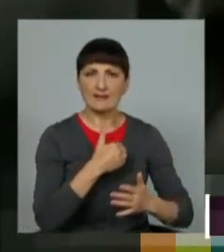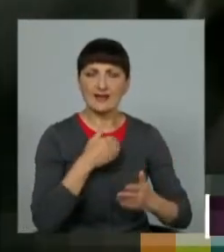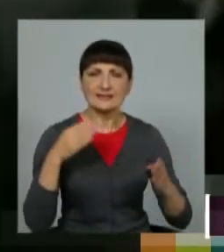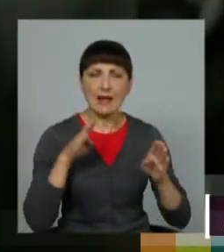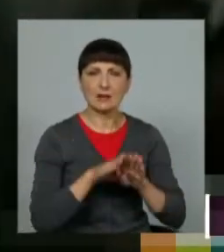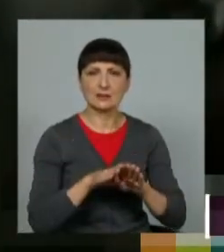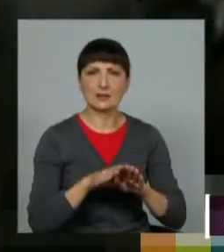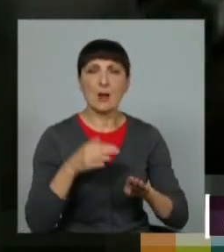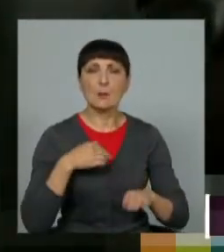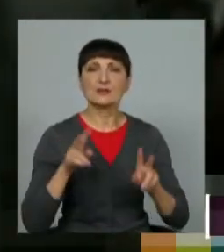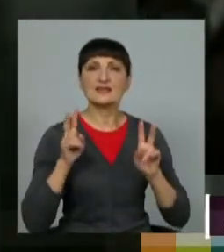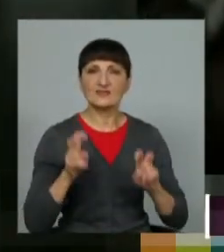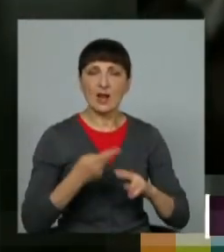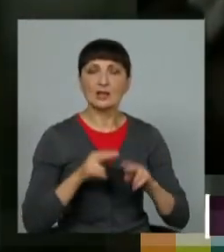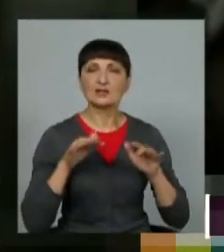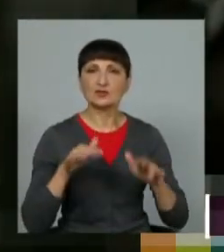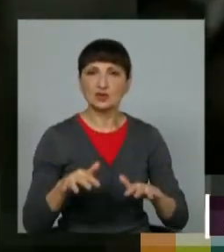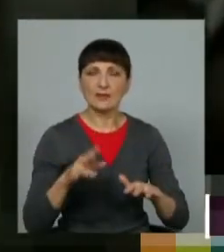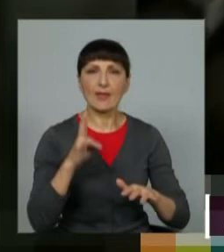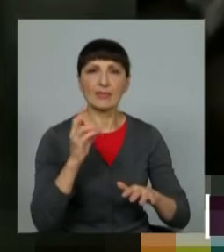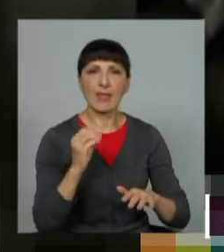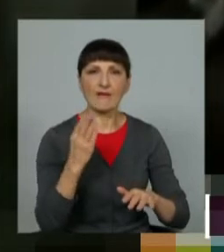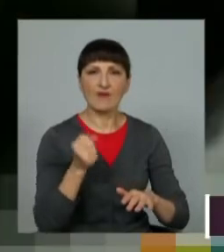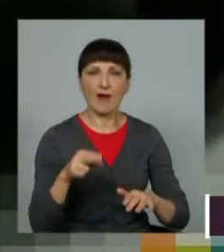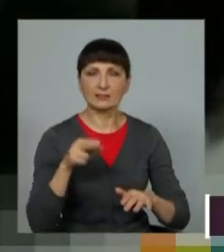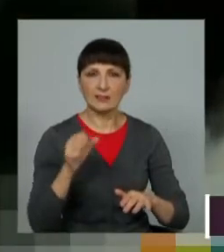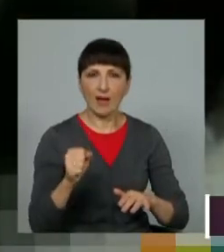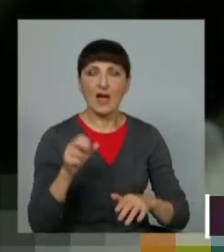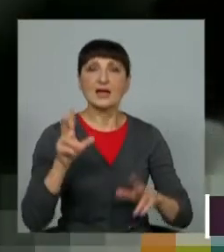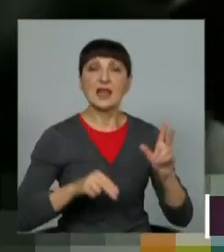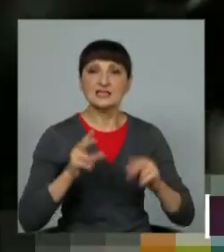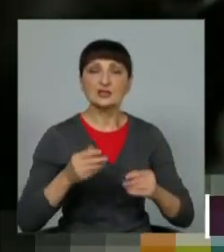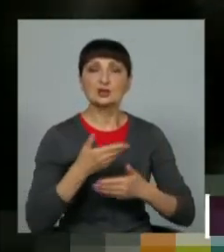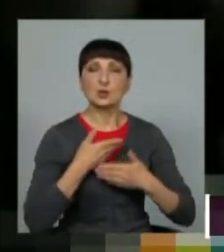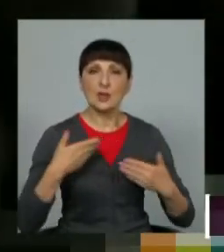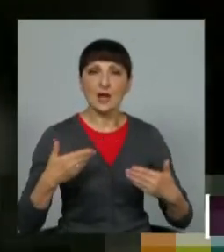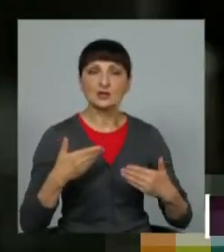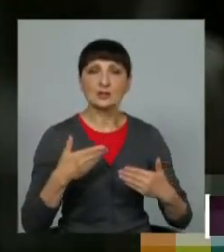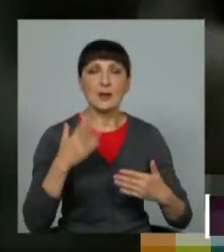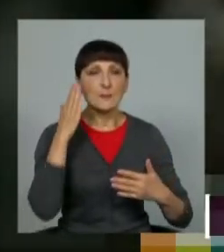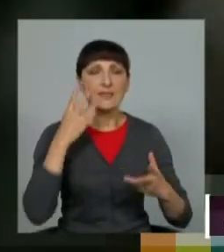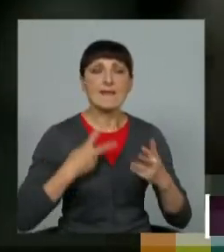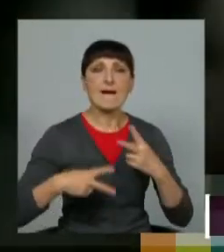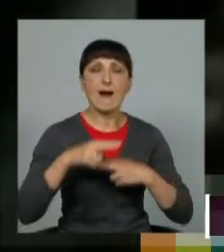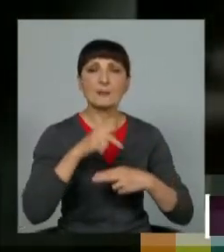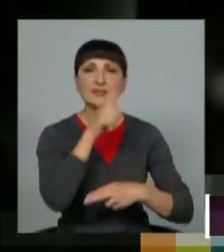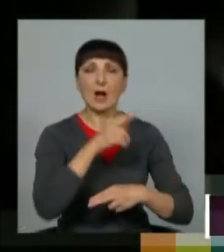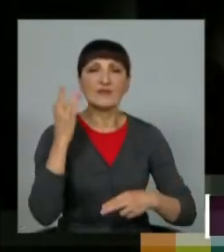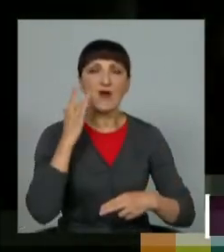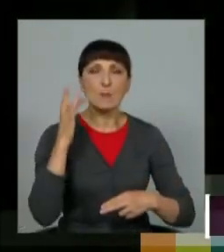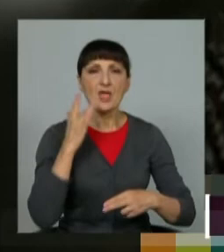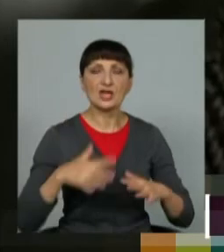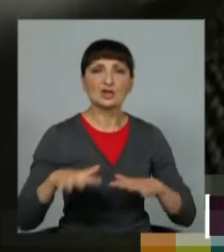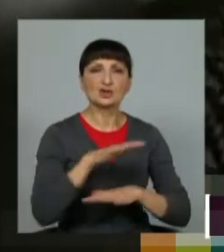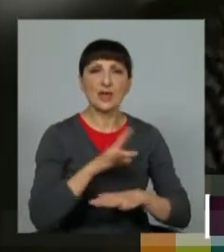Мы назвали это движение «Невада» в надежде, что наши единомышленники в американском